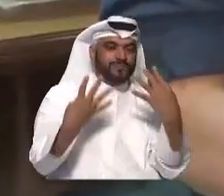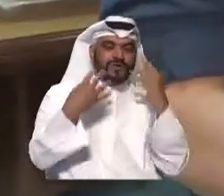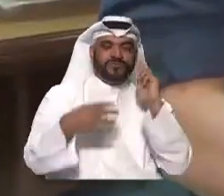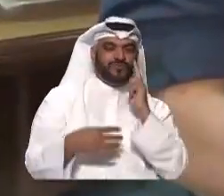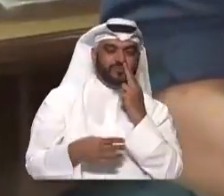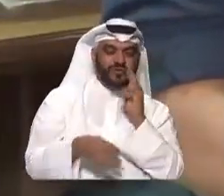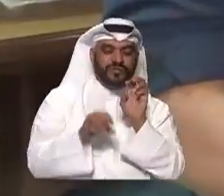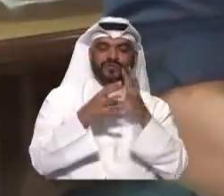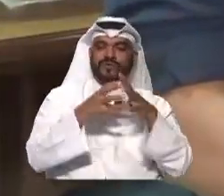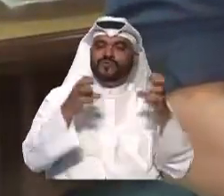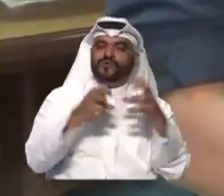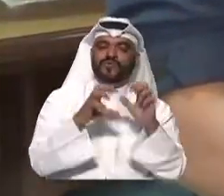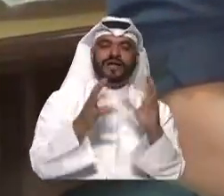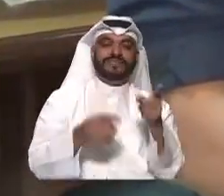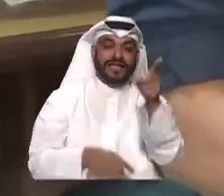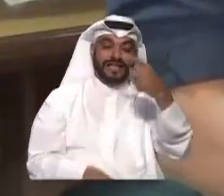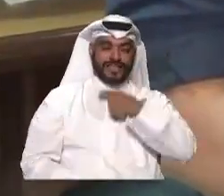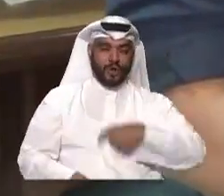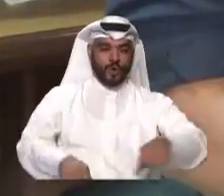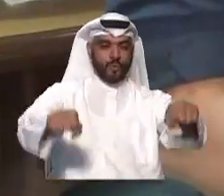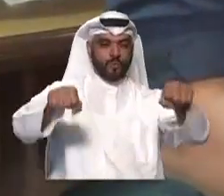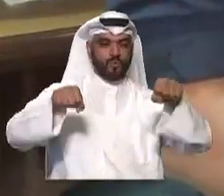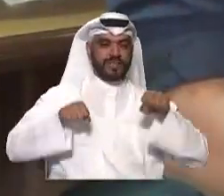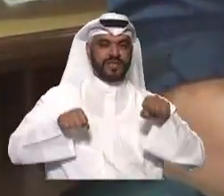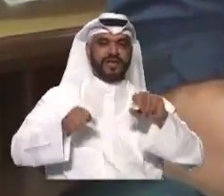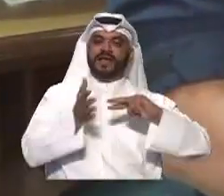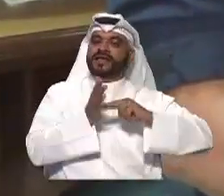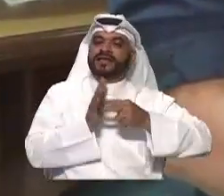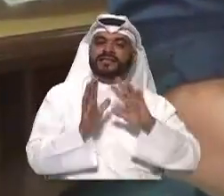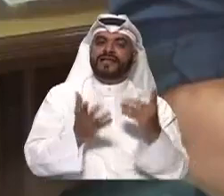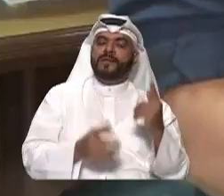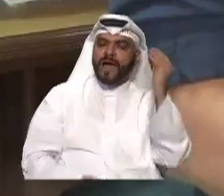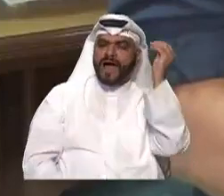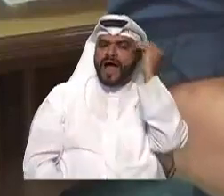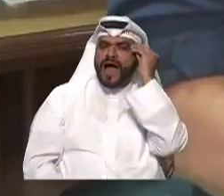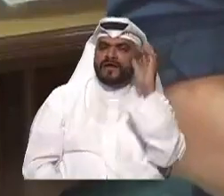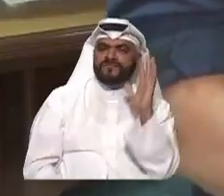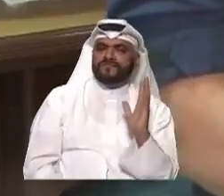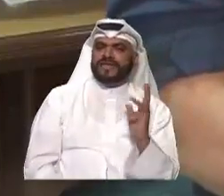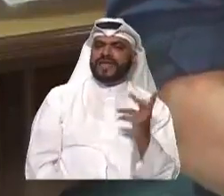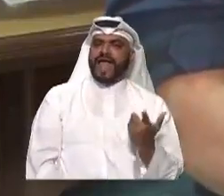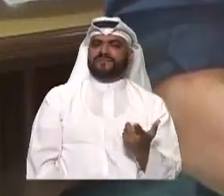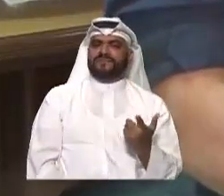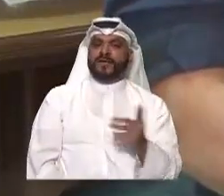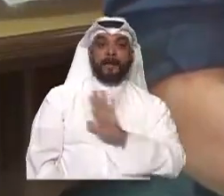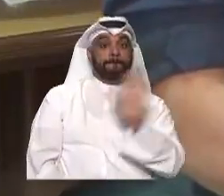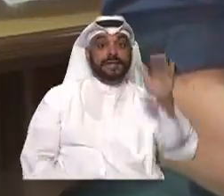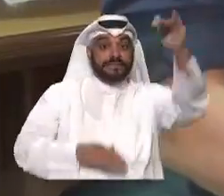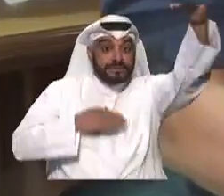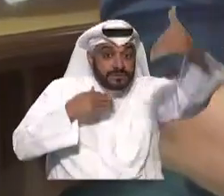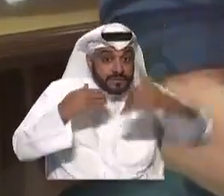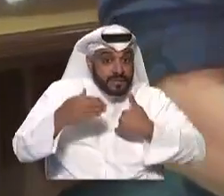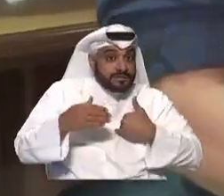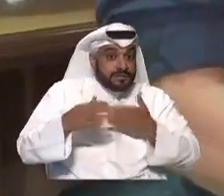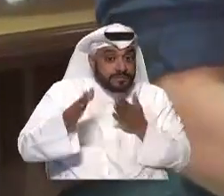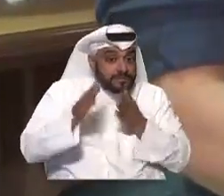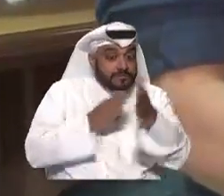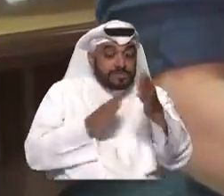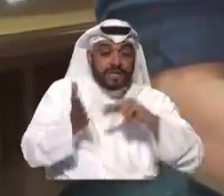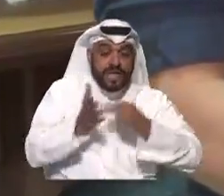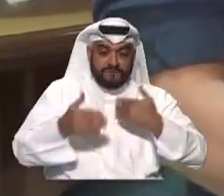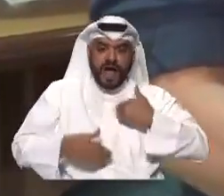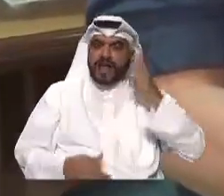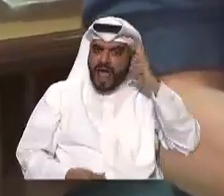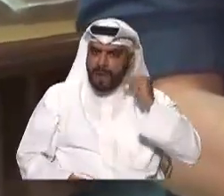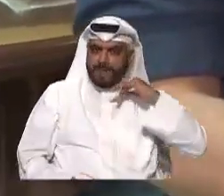إياد الحداد كونك مدير أمن المنافذ البرية، من يريد أن يتعرف الآن هي فقط للقادمين، كيف يكون الحال بالنسبة